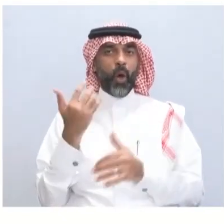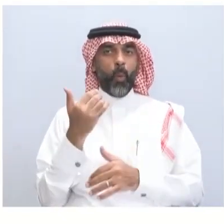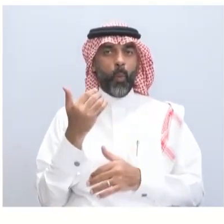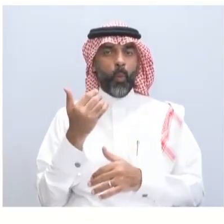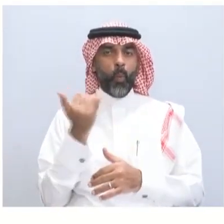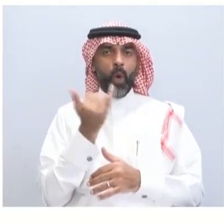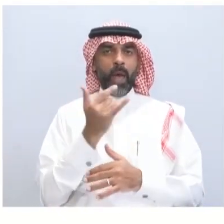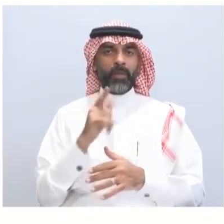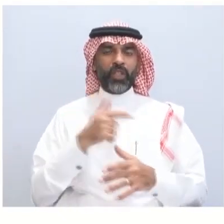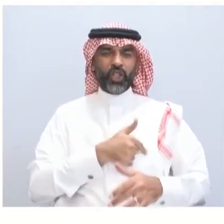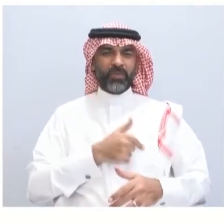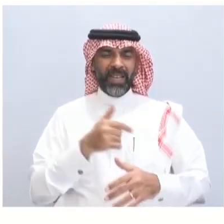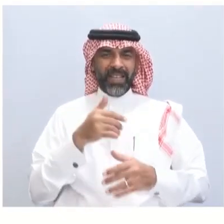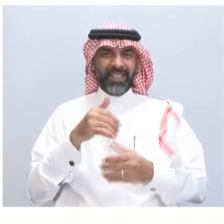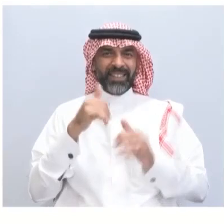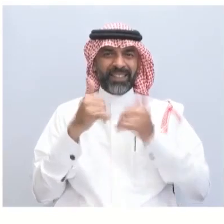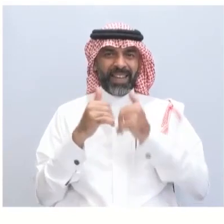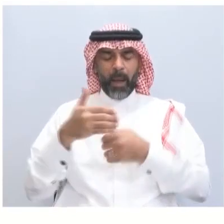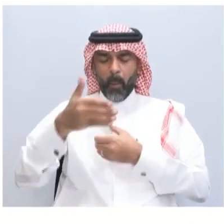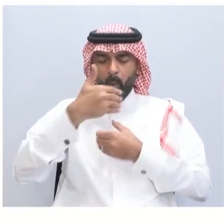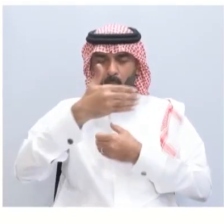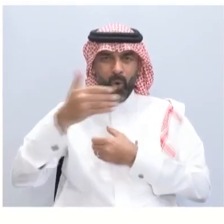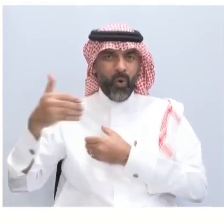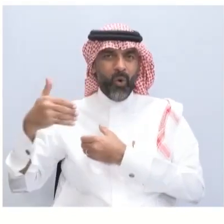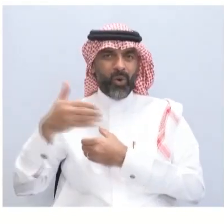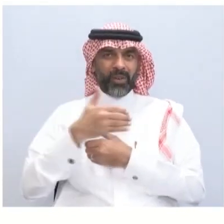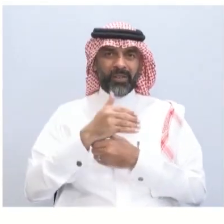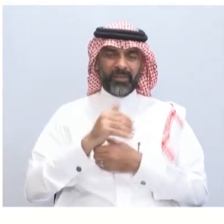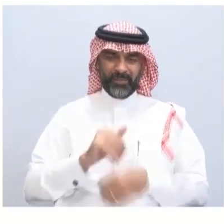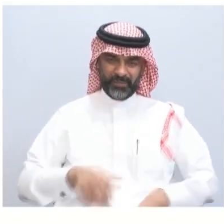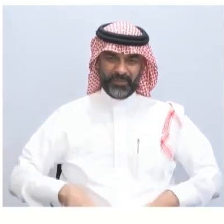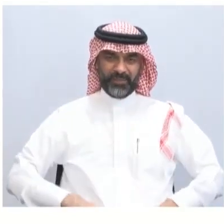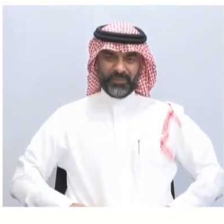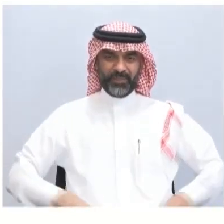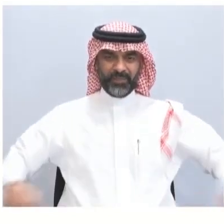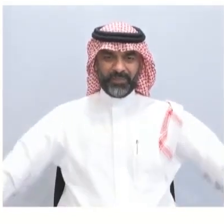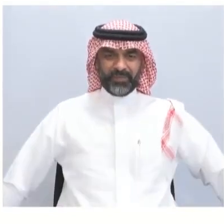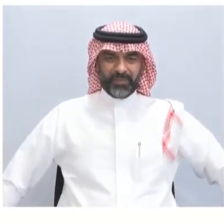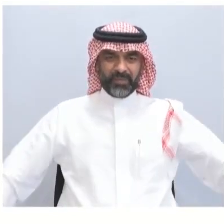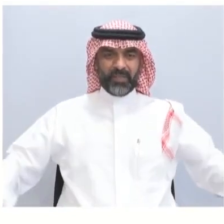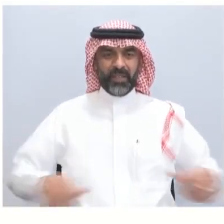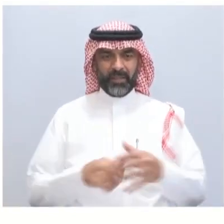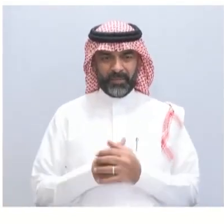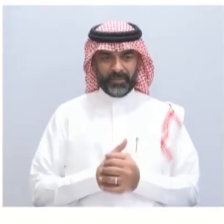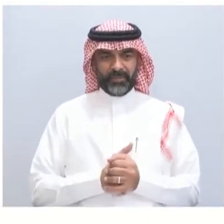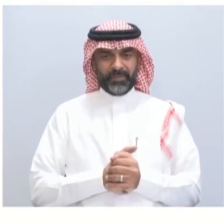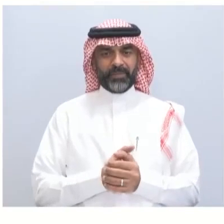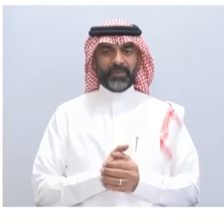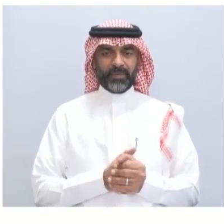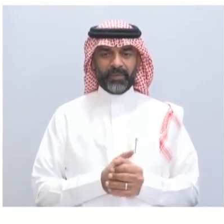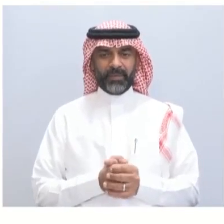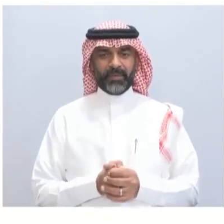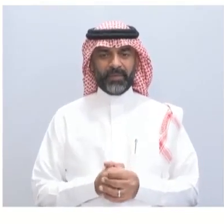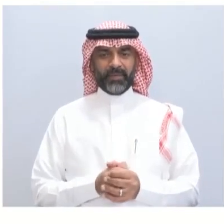اطلق عليه طريق البخور لان البخور ابنائي وبناتي الطلاب كان يستخدم في طقوس